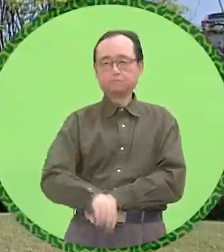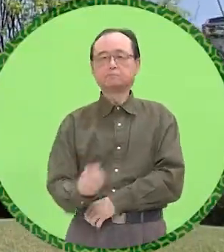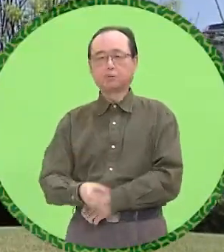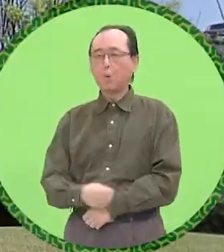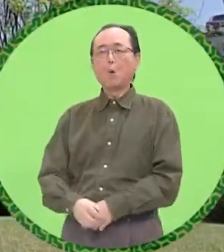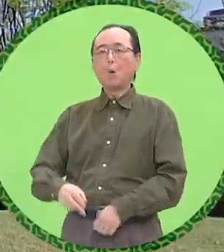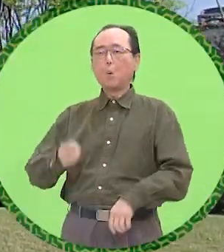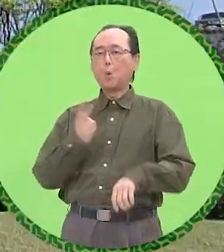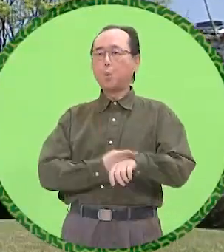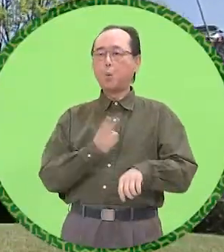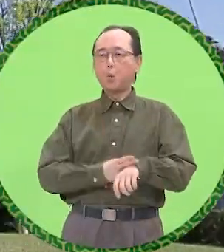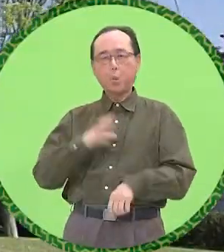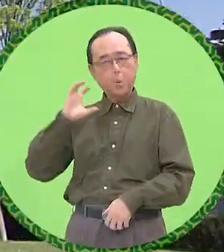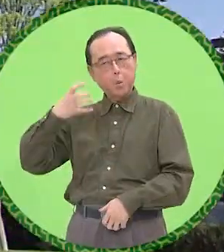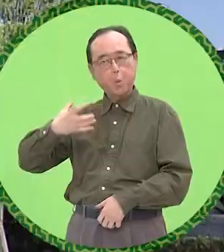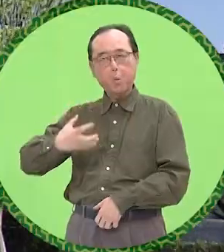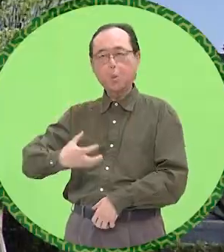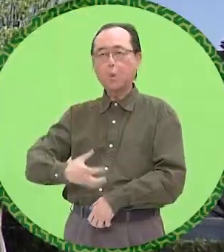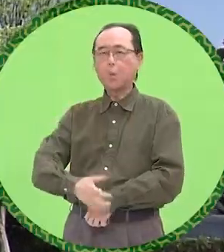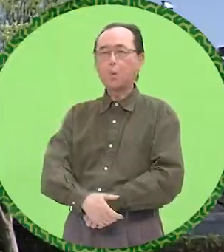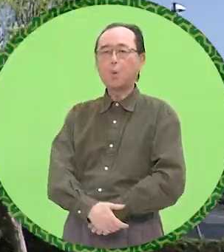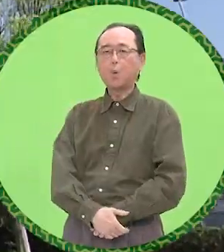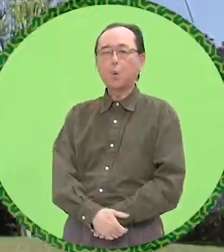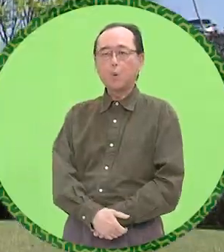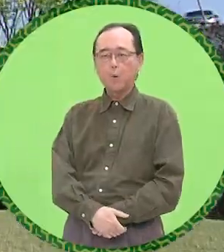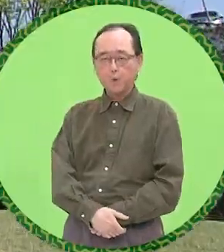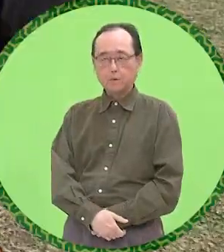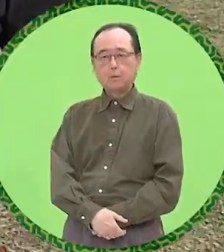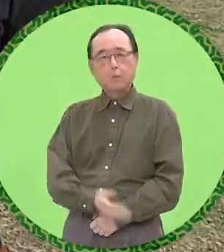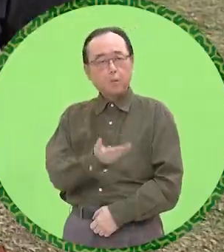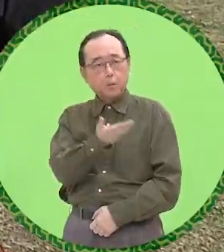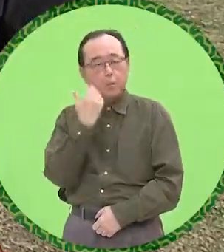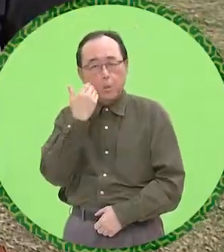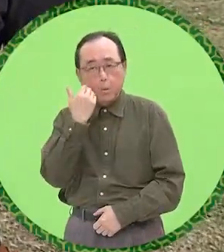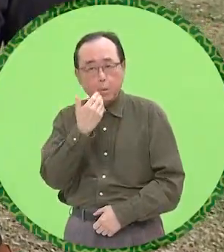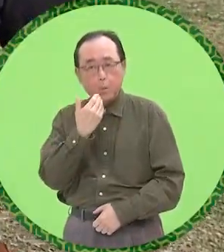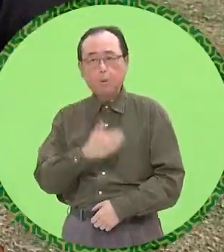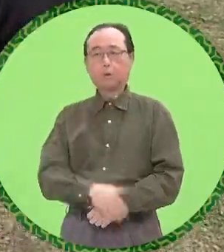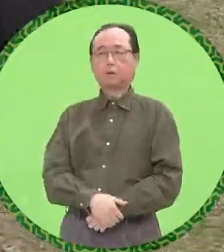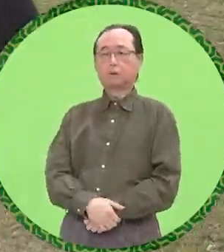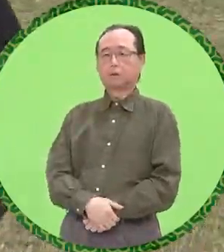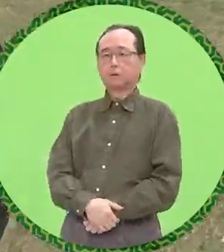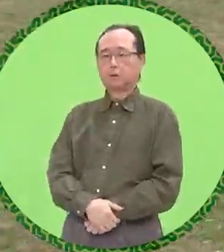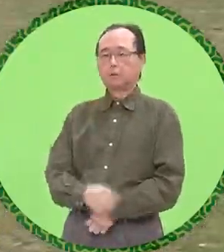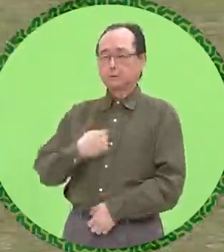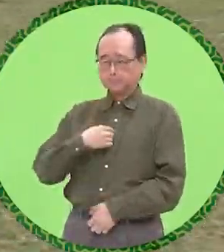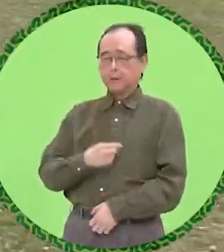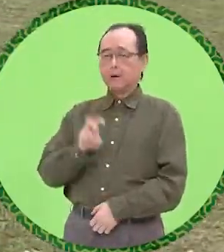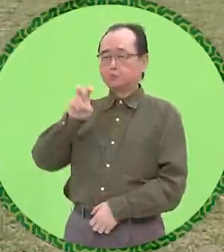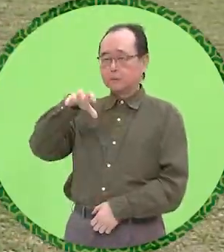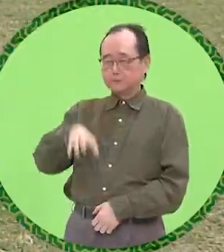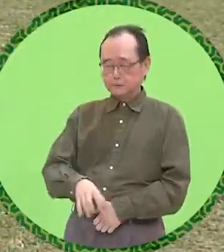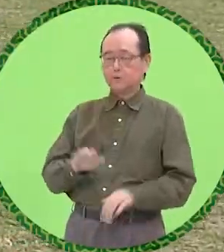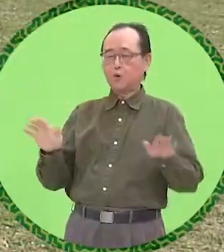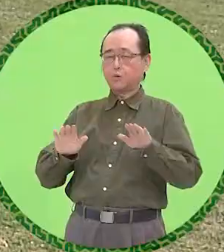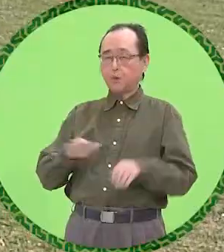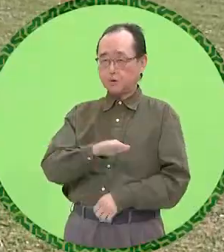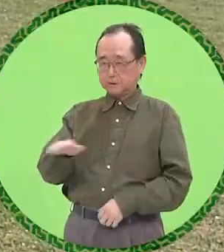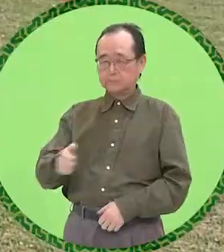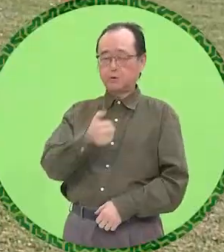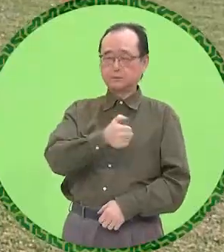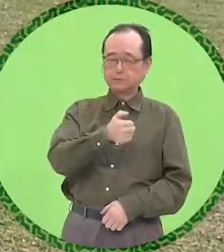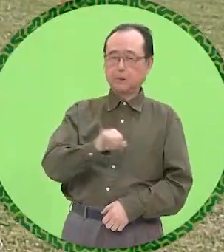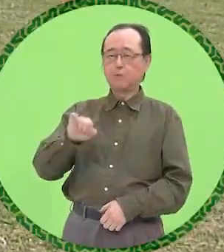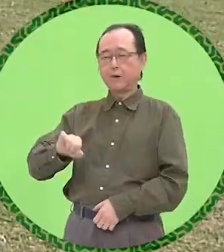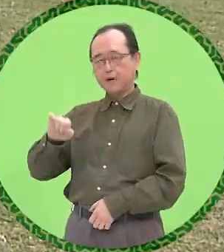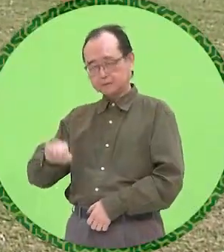よ。そんな技があるんですね。あなたは一体。 はい、はい、あの、私はこの廿日市で子供